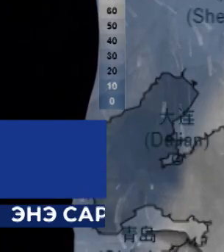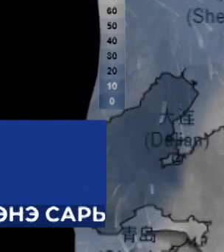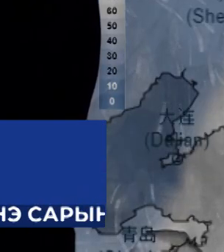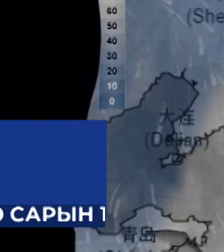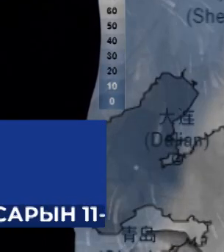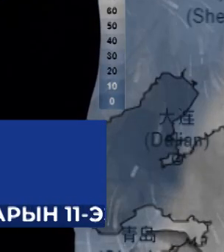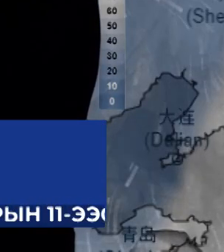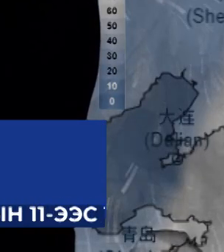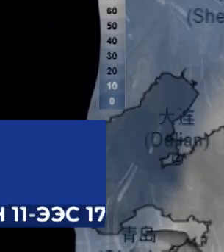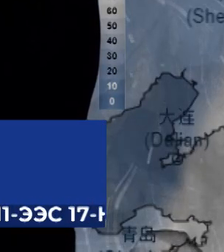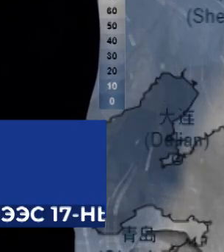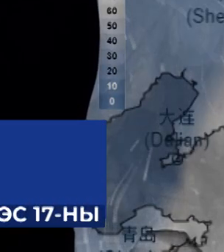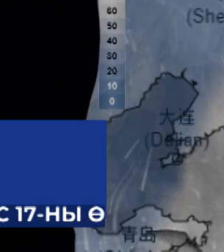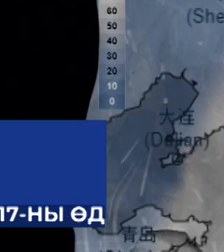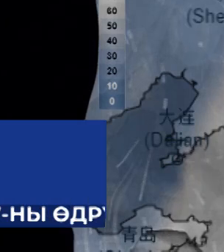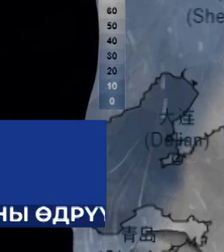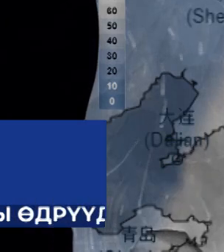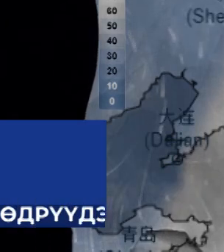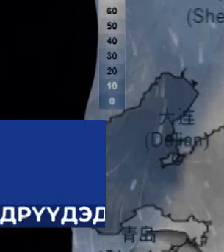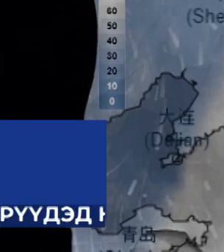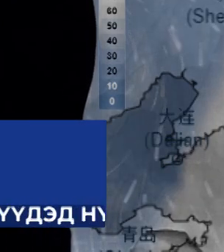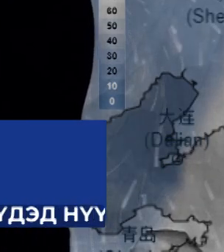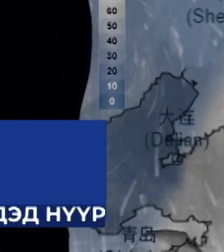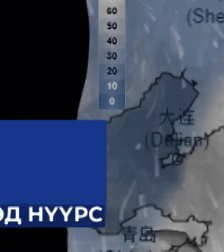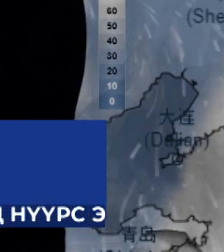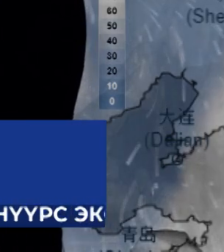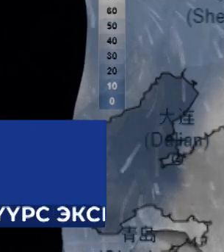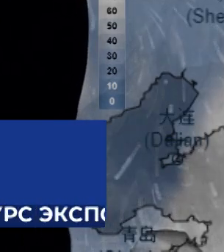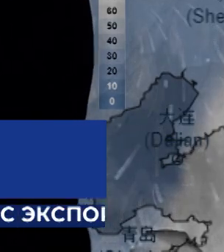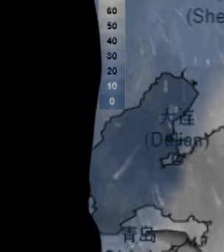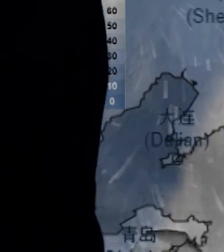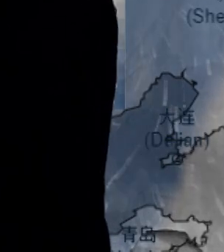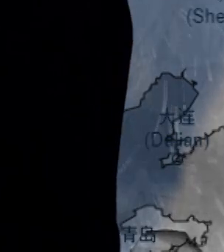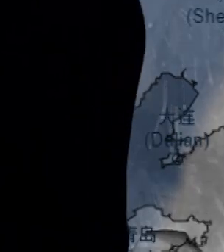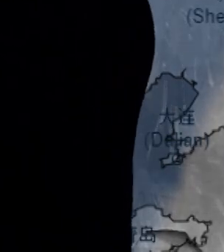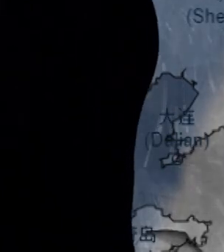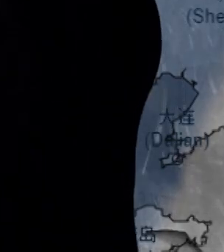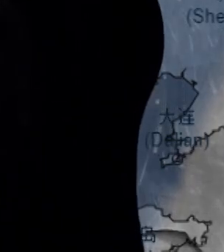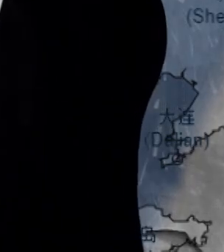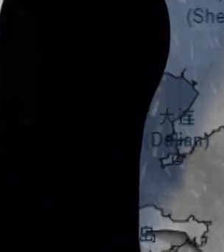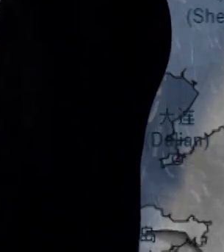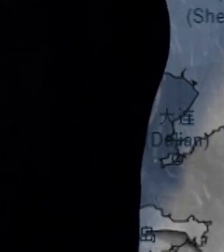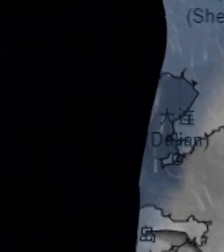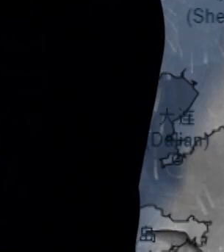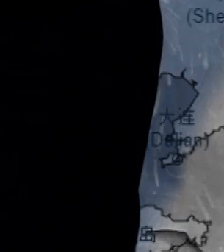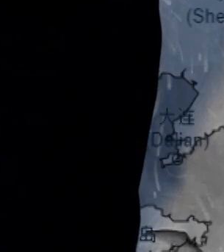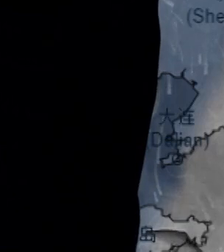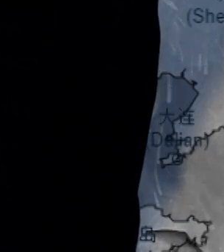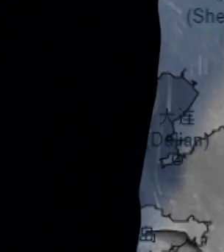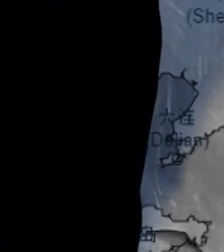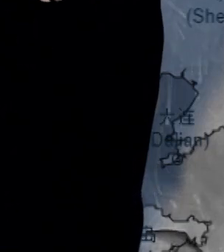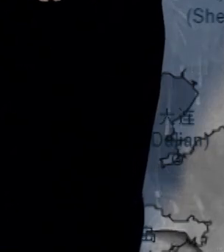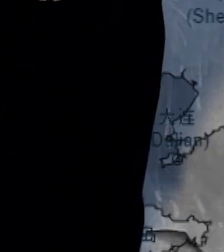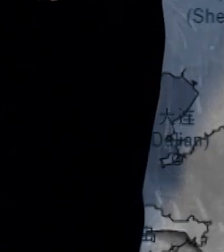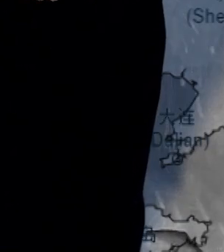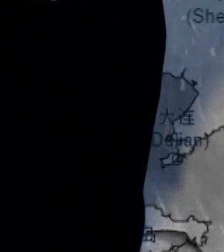зөвшрээ 8-р сарын 22-ноос 8-р сарын 23-ны өдрийн цагаагаар мэдээллийг танилцуулъя. За унам гаш өвлийн масны тоход бол их нутгаараа өвлийн мас